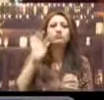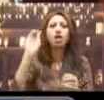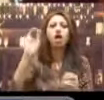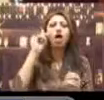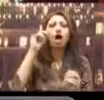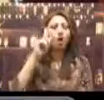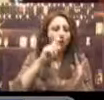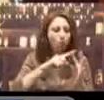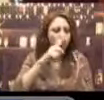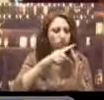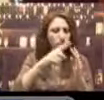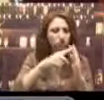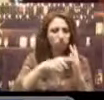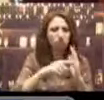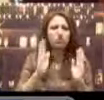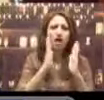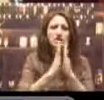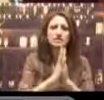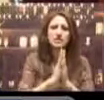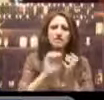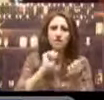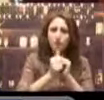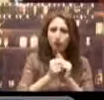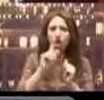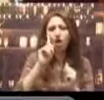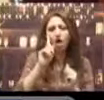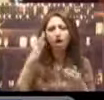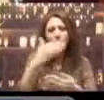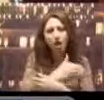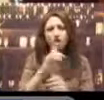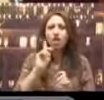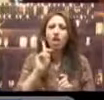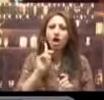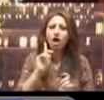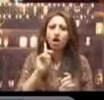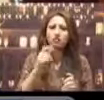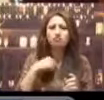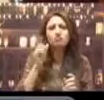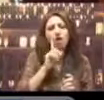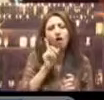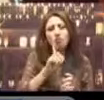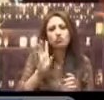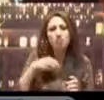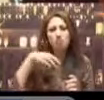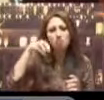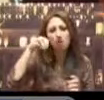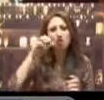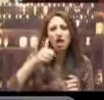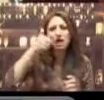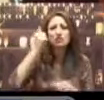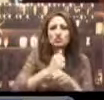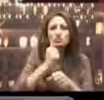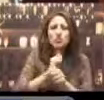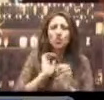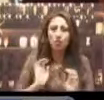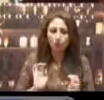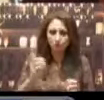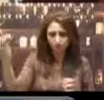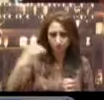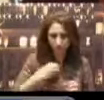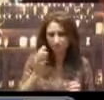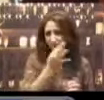على ده. فبدانا مثلا لو في حاجه في السيناريو بتكلم فيها بالراحه خالص، يا جماعه بس انا مش عايز ده بليز يعني. حصل ساعتها ان اتعرض